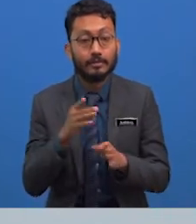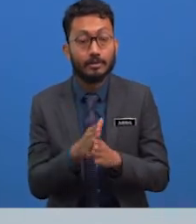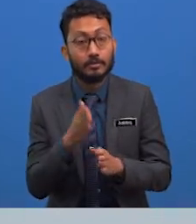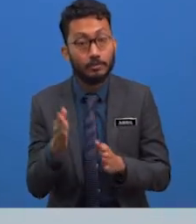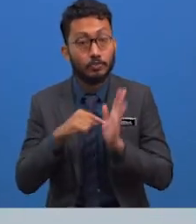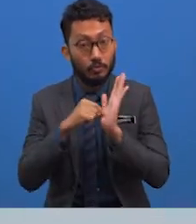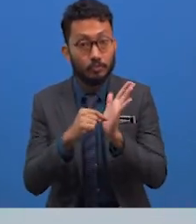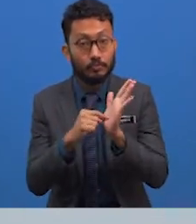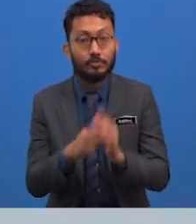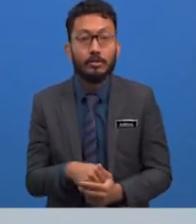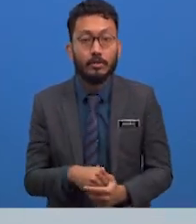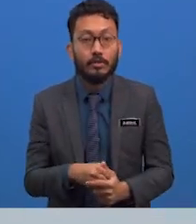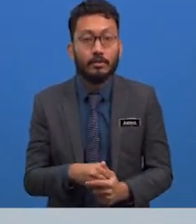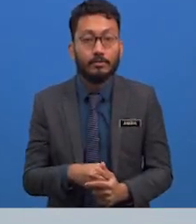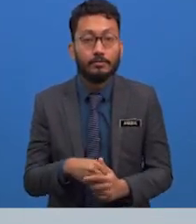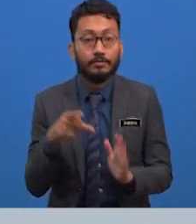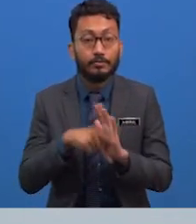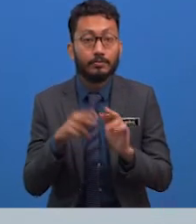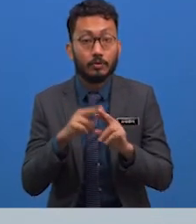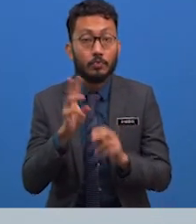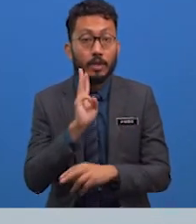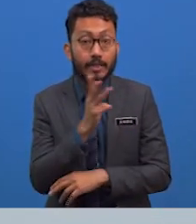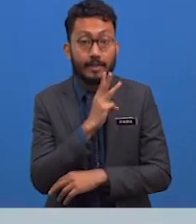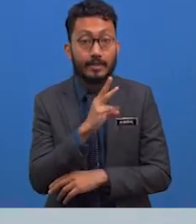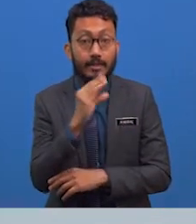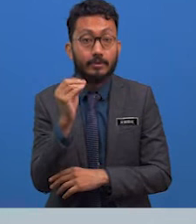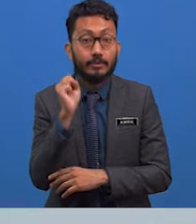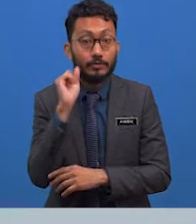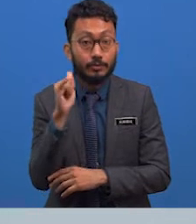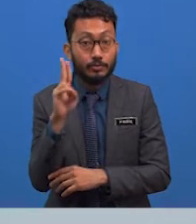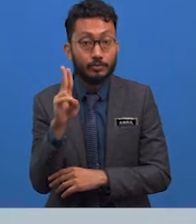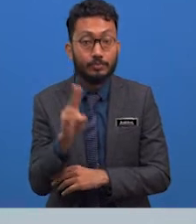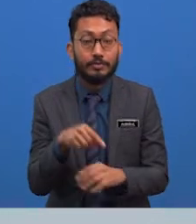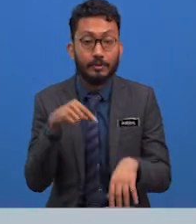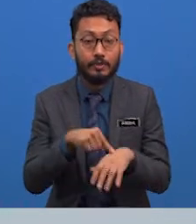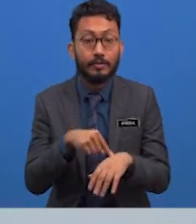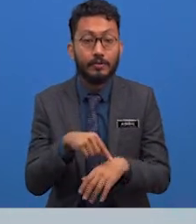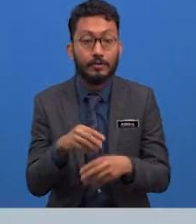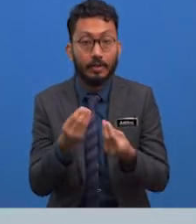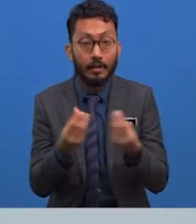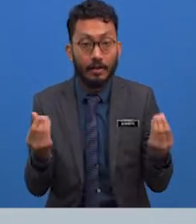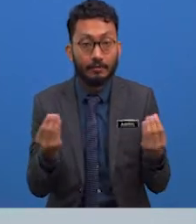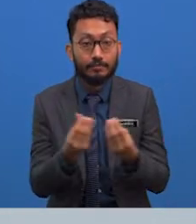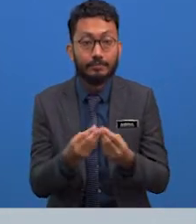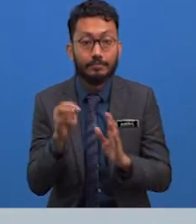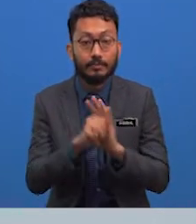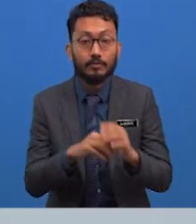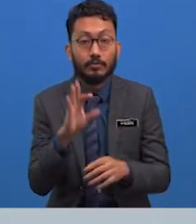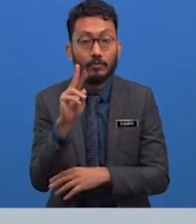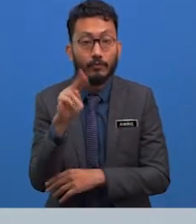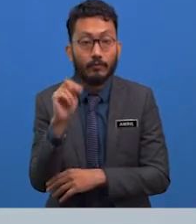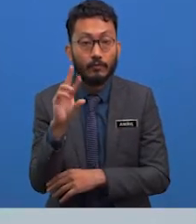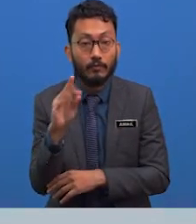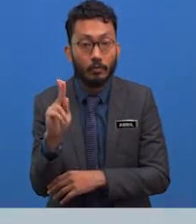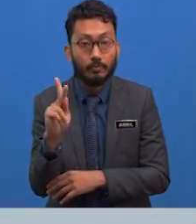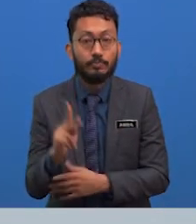Jom lihat contoh lain. Rajah menunjukkan kedudukan Wani dan Shu di dua buah bangunan